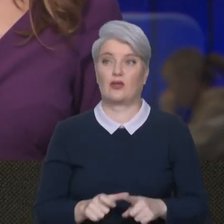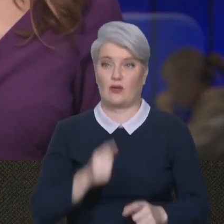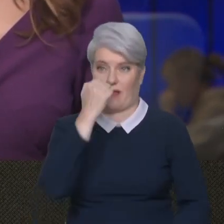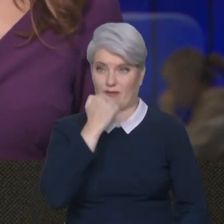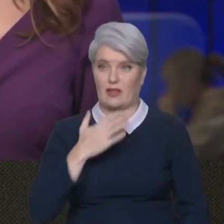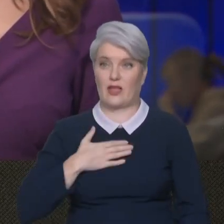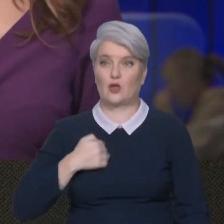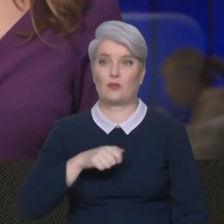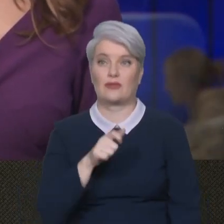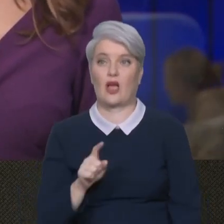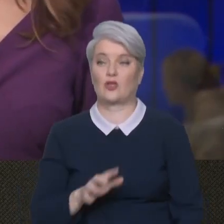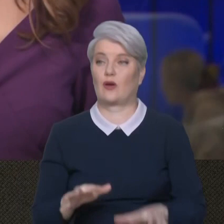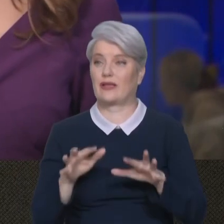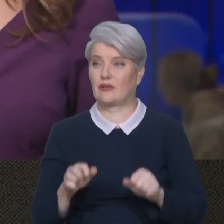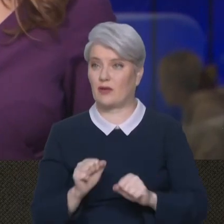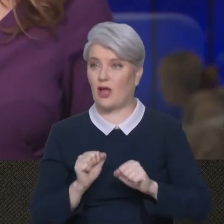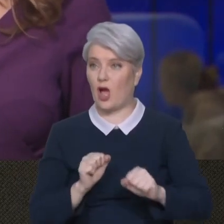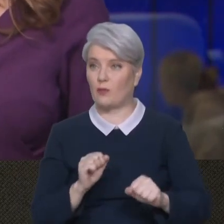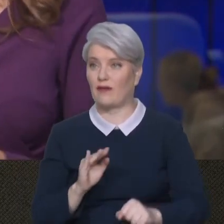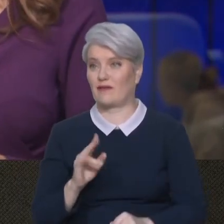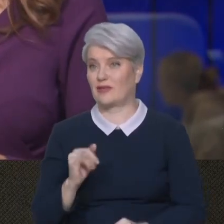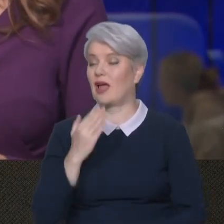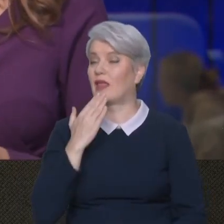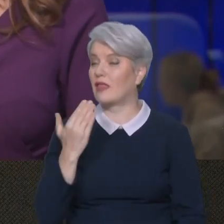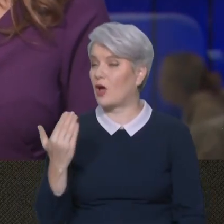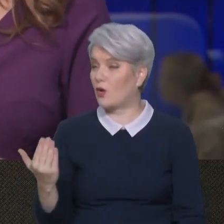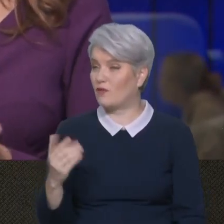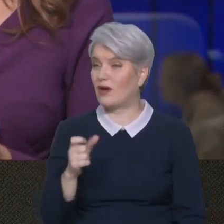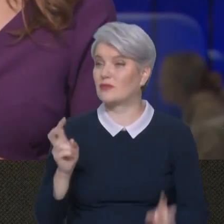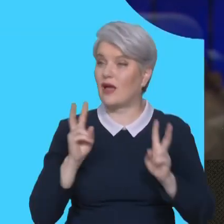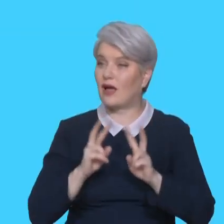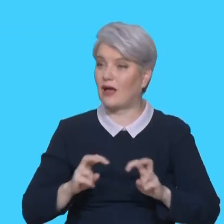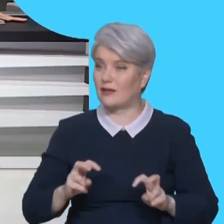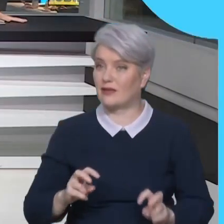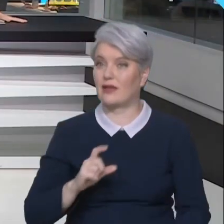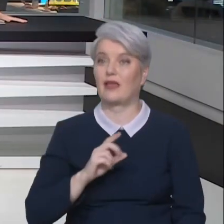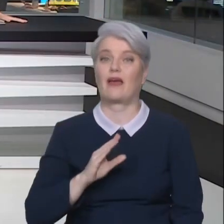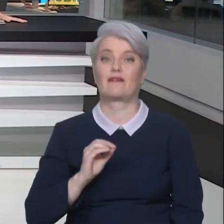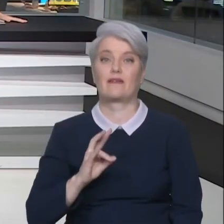за те, що вони тримають впевнену оборону в Авдіївці. Пане Євгене, дякую вам за аналіз. Євген